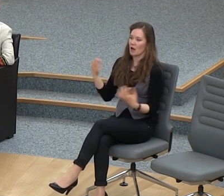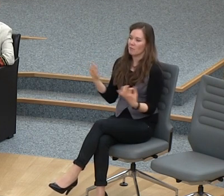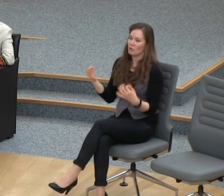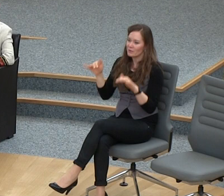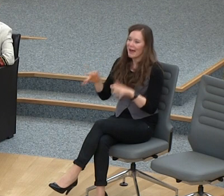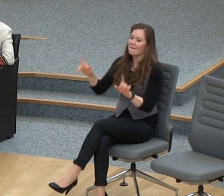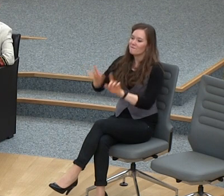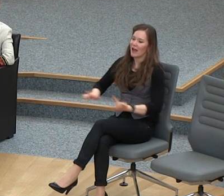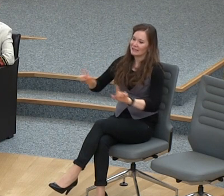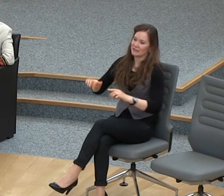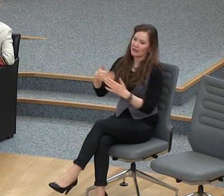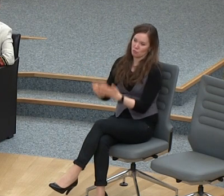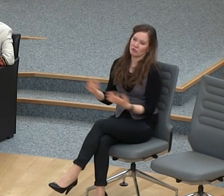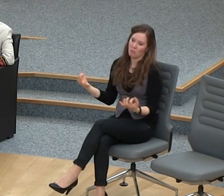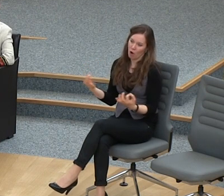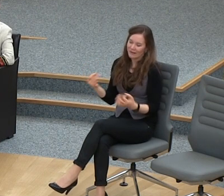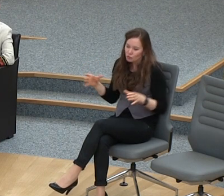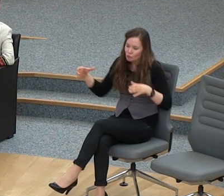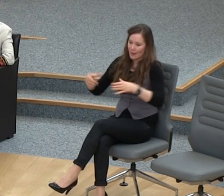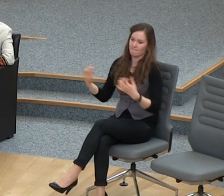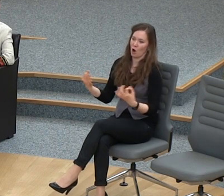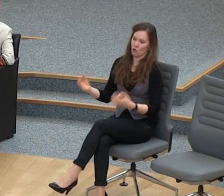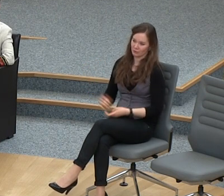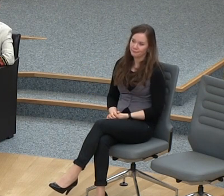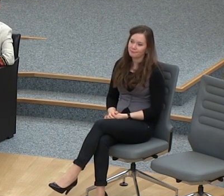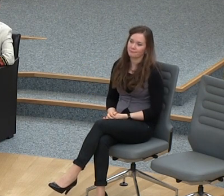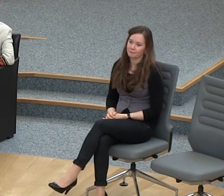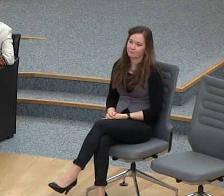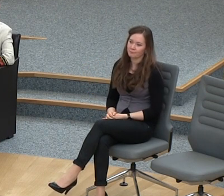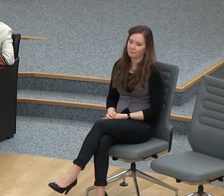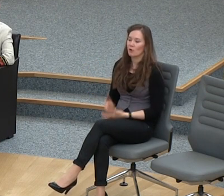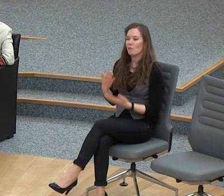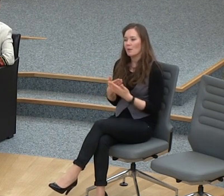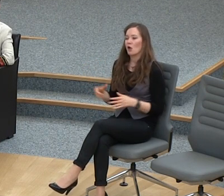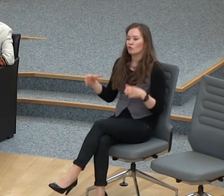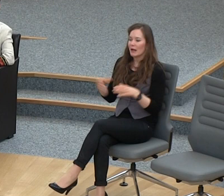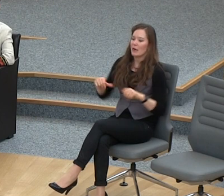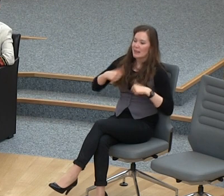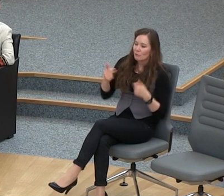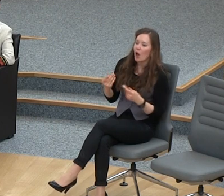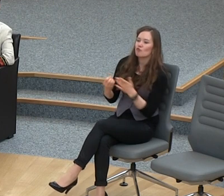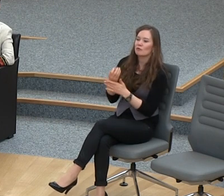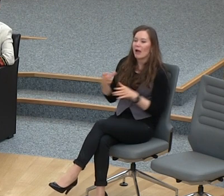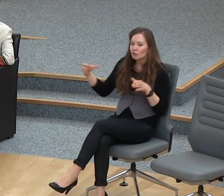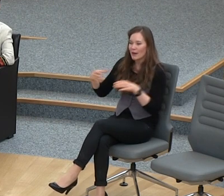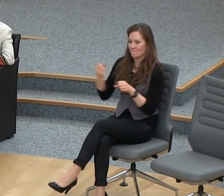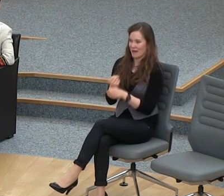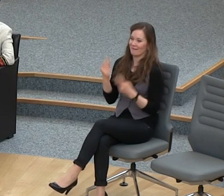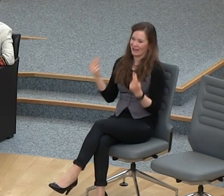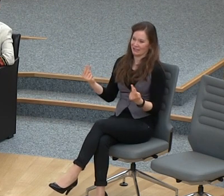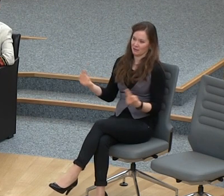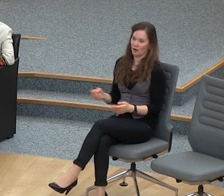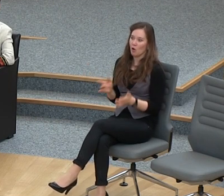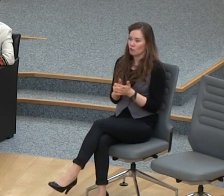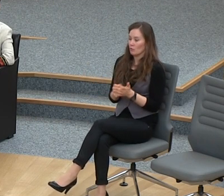wir Freizeitangebote, gemeinsame, sage ich jetzt mal, gemeinsame Lebensformen, Kultur oder was auch immer. Es wird ja